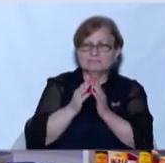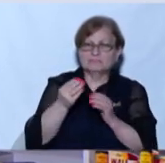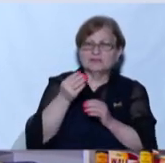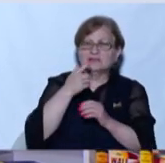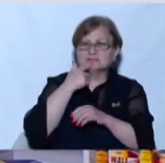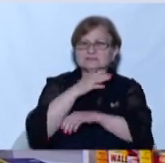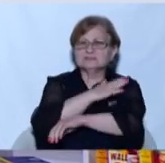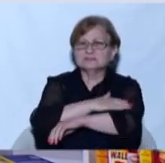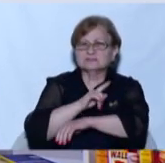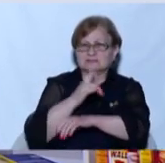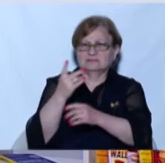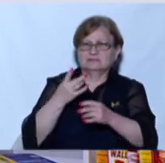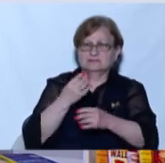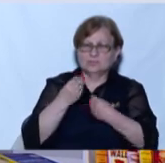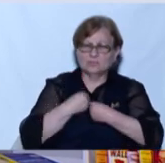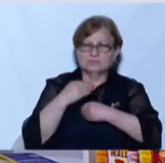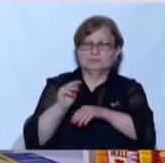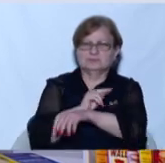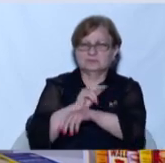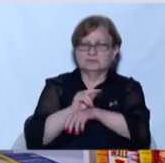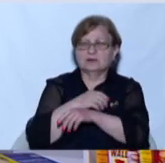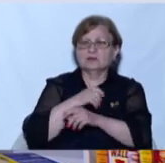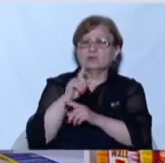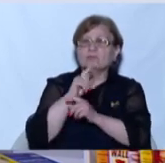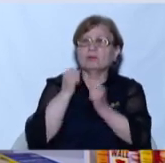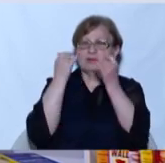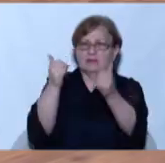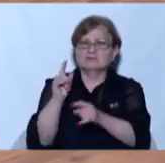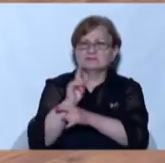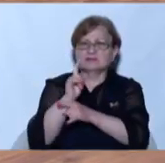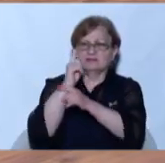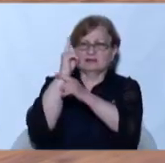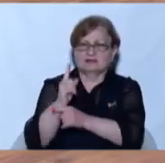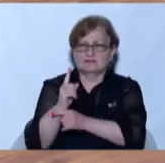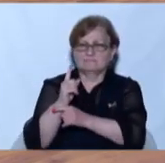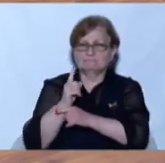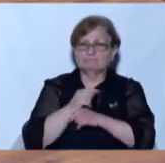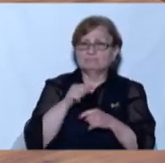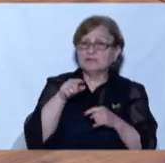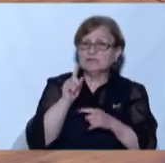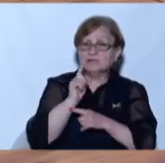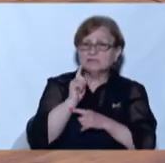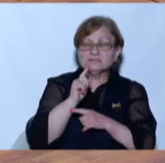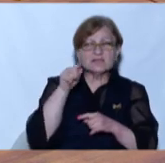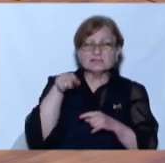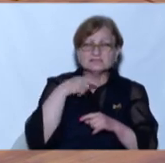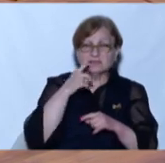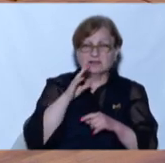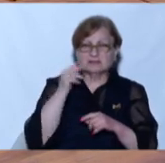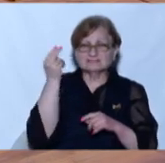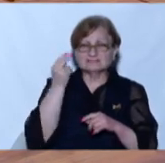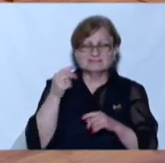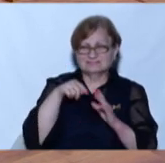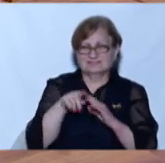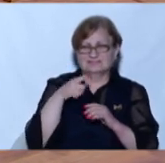წამალი სამთელი, შემაძლებინი აღვანთო მე შენ სახელზე სანთელი. ეს ამ წისქვილზე არ საუბრობს, მარტო იქ რო არის, იქ დახატული